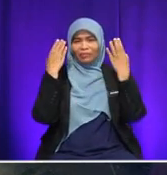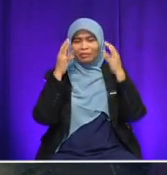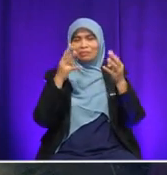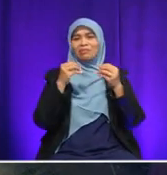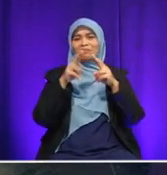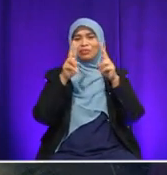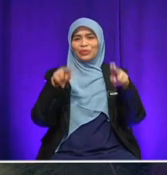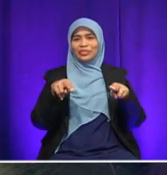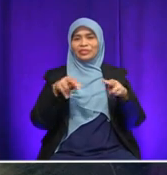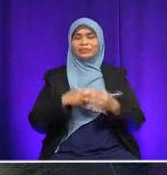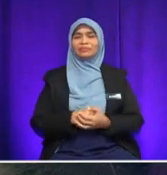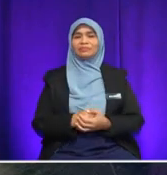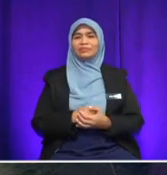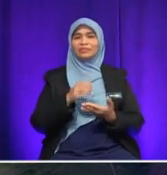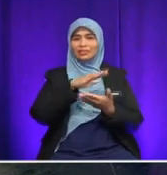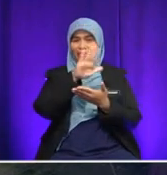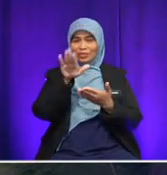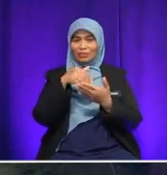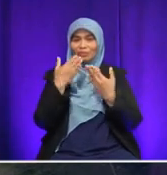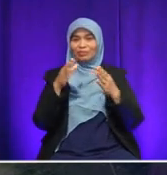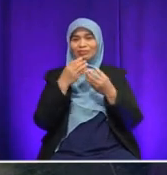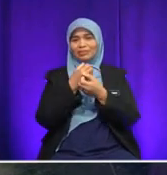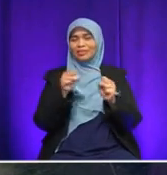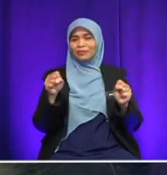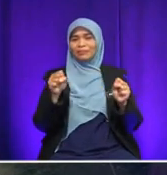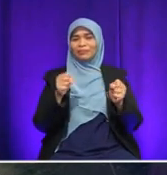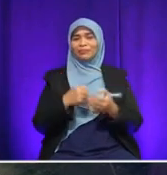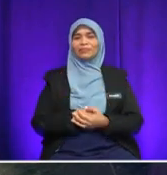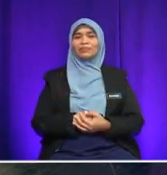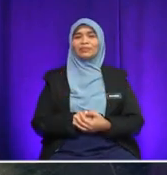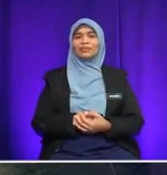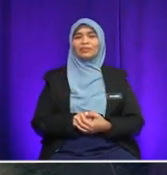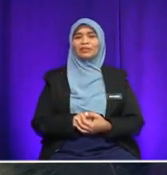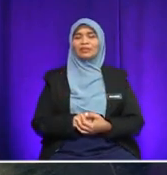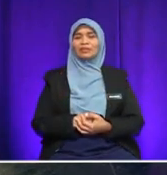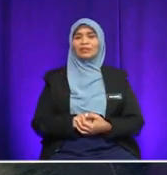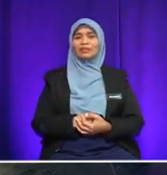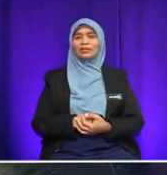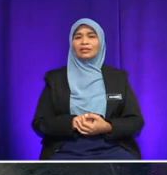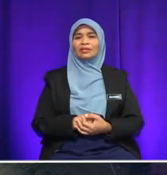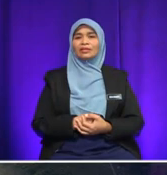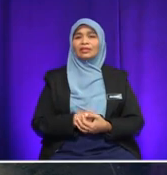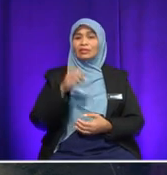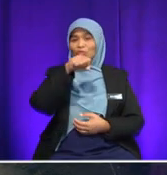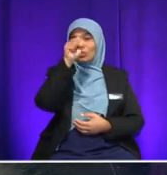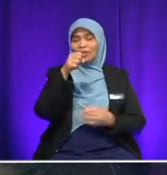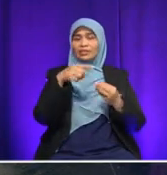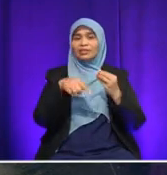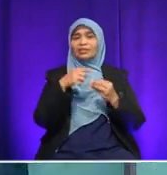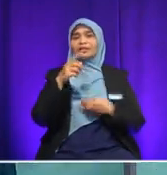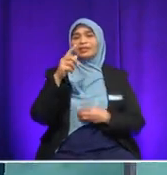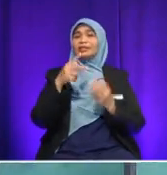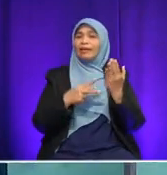mereka. Boleh. Semua dah sedia? Okey, kita pergi kepada soalan tentang teknik